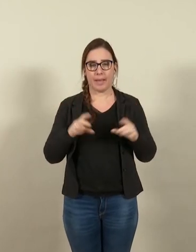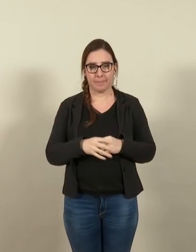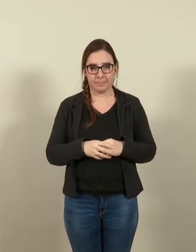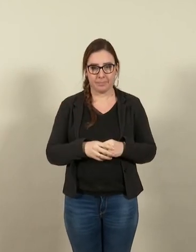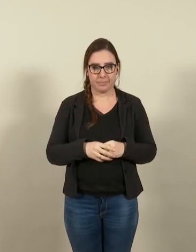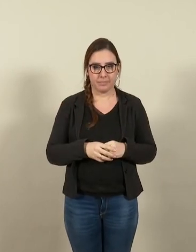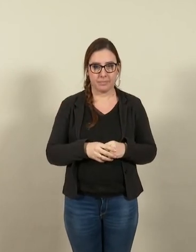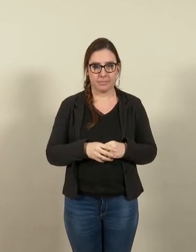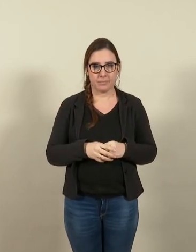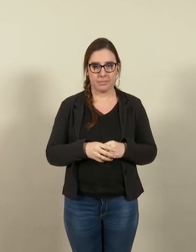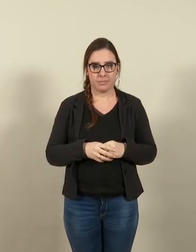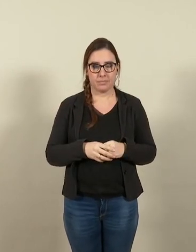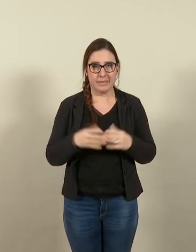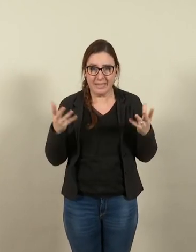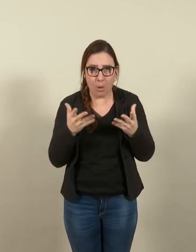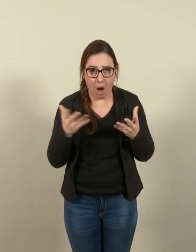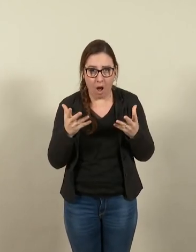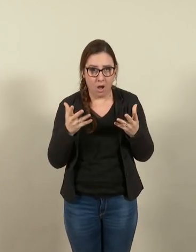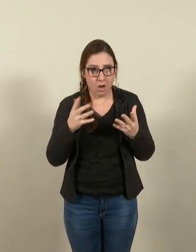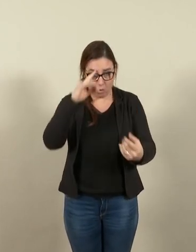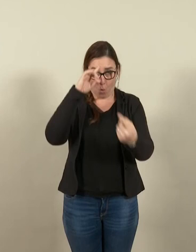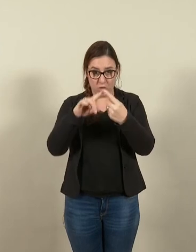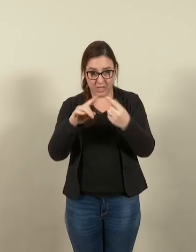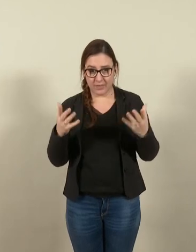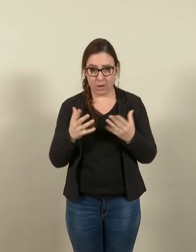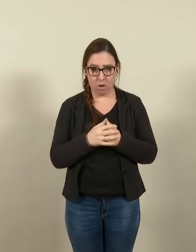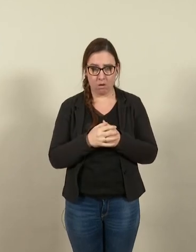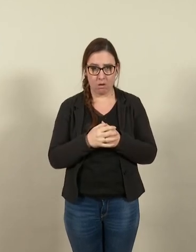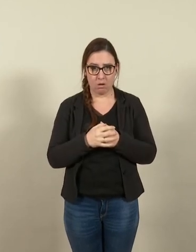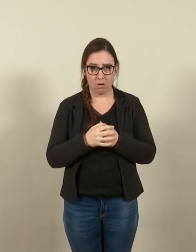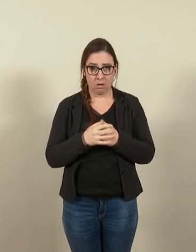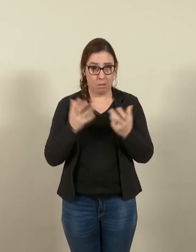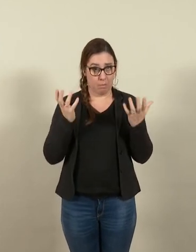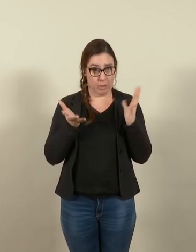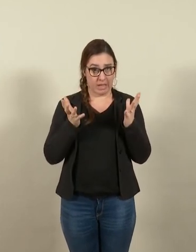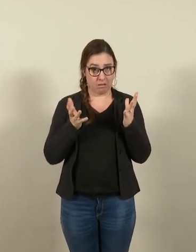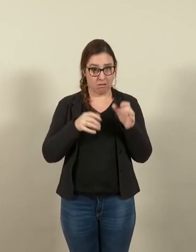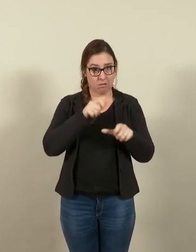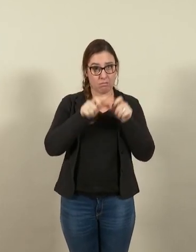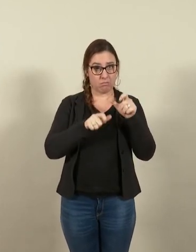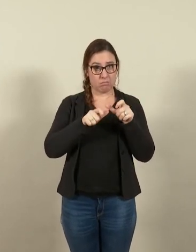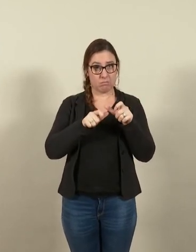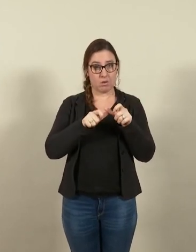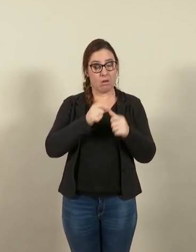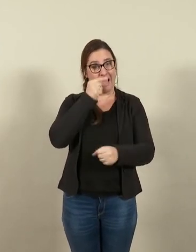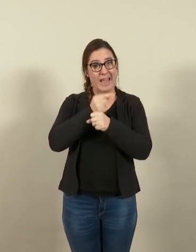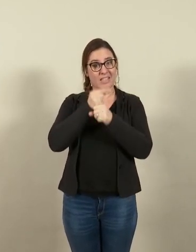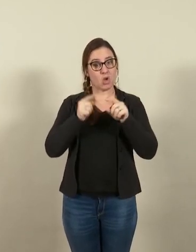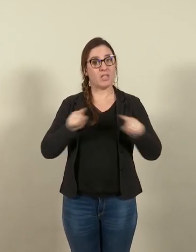c'est quoi l'objet est-ce que vous allez avoir des exigences différentes